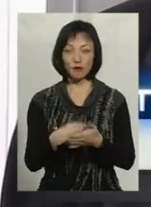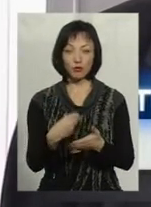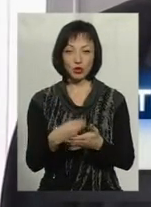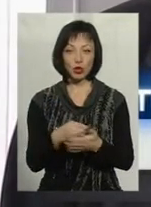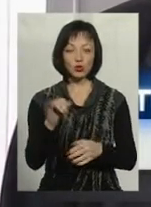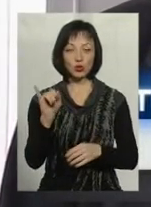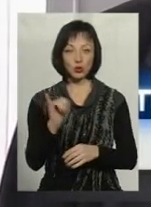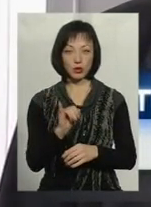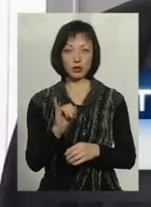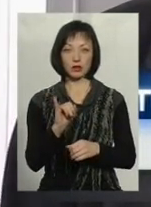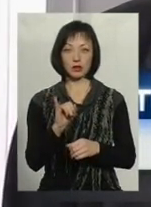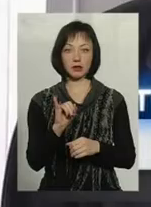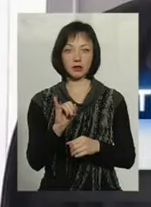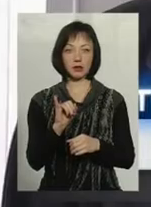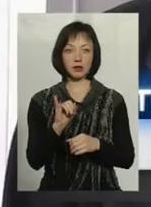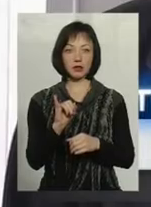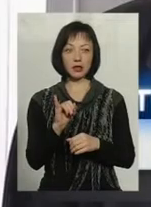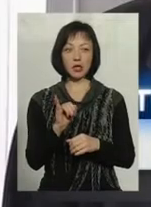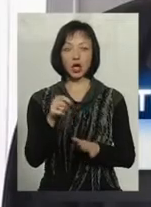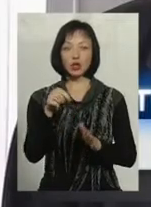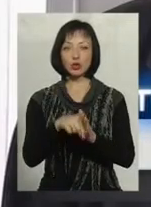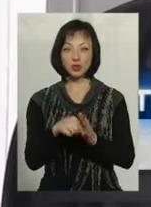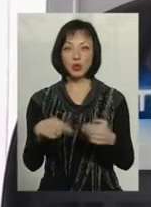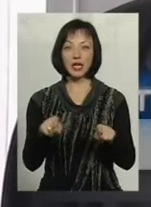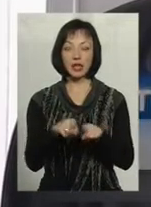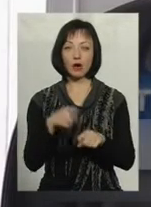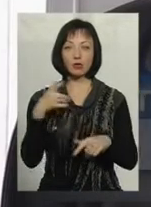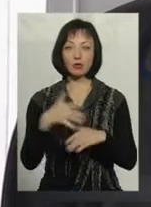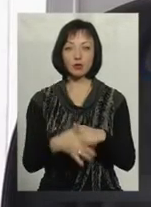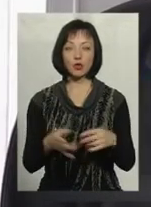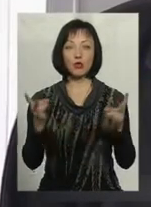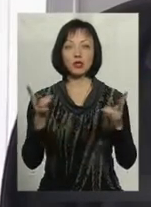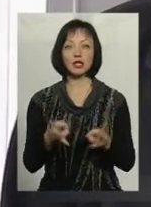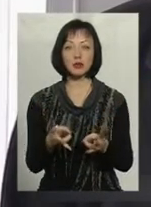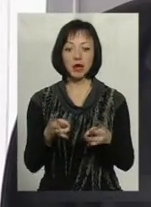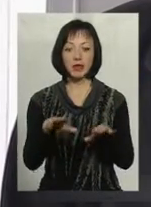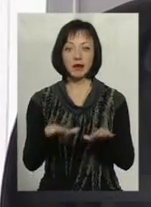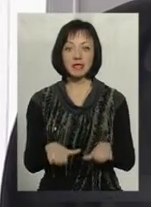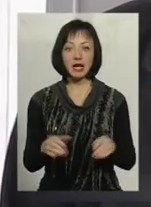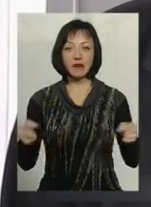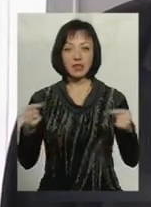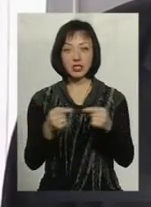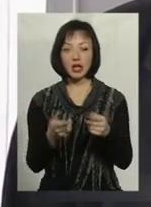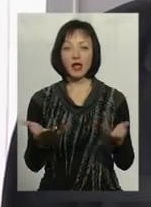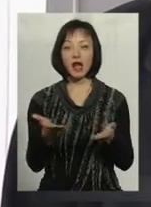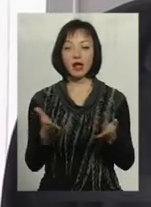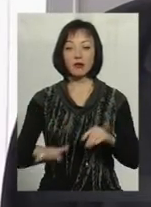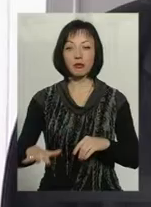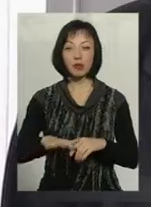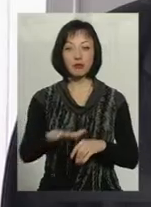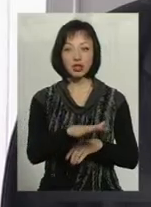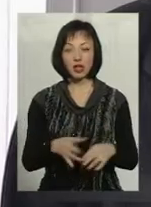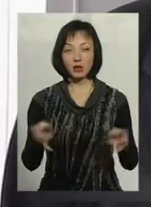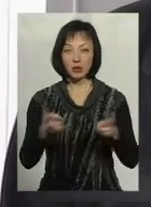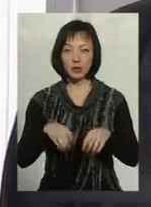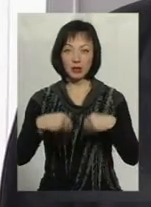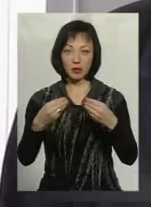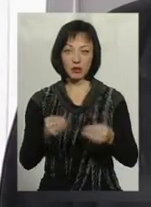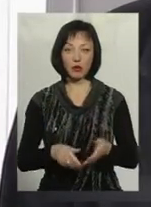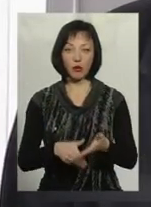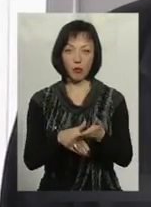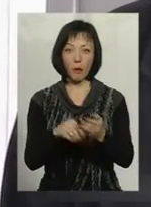процедура виділення з державного бюджету. Дочекатися рішення Верховної Ради, побачити реальний документ, підписаний президентом,